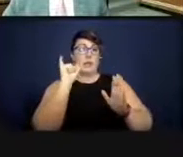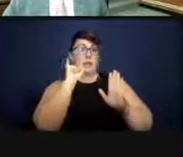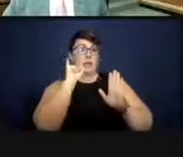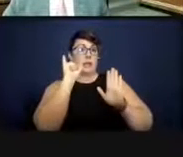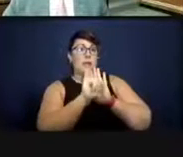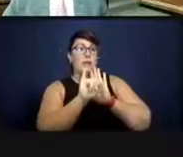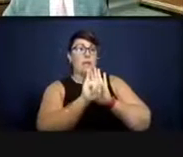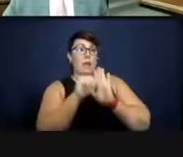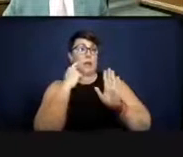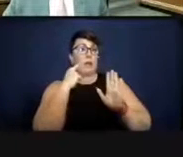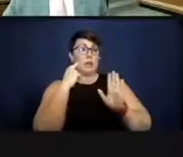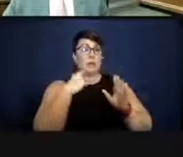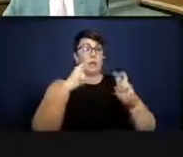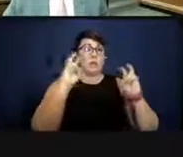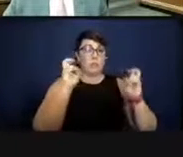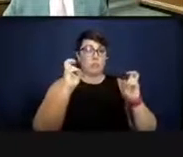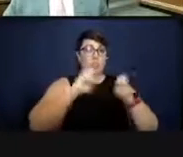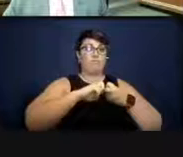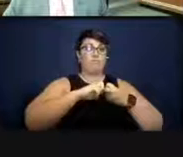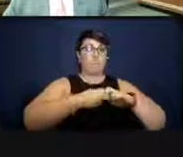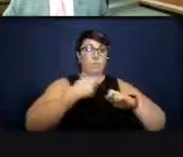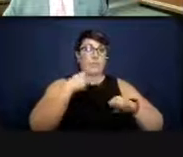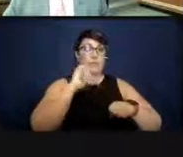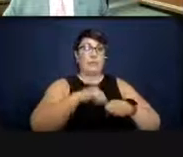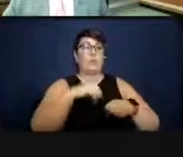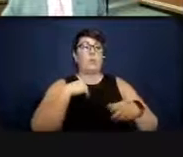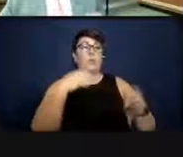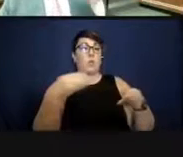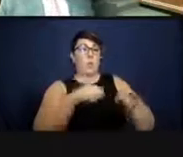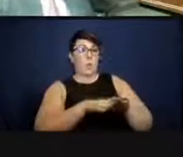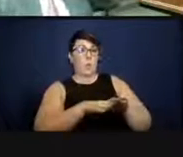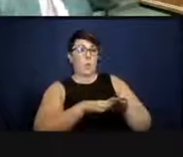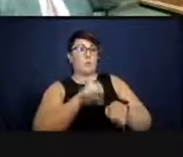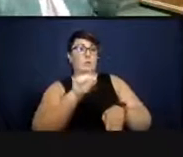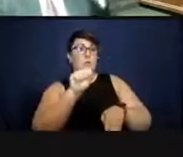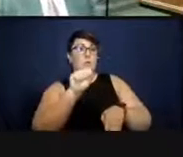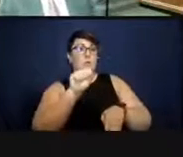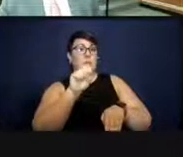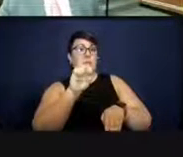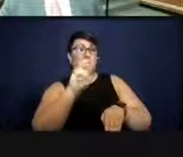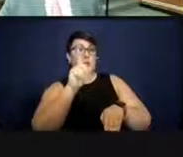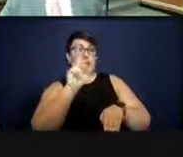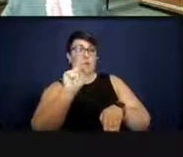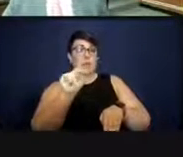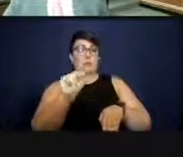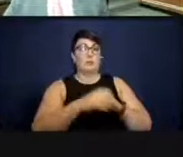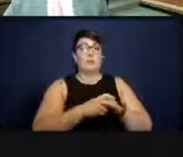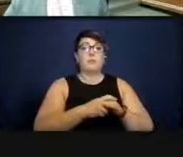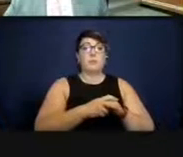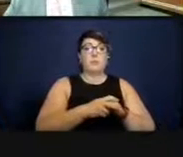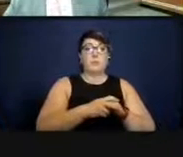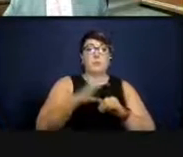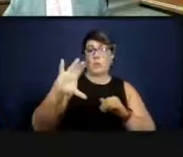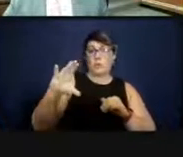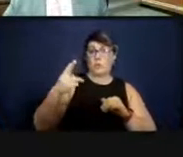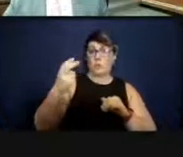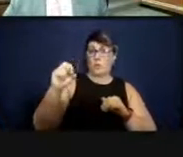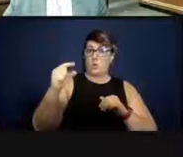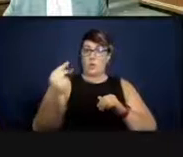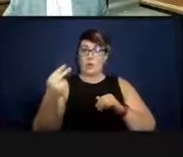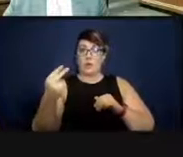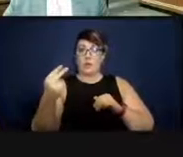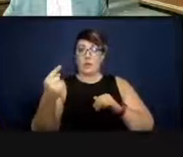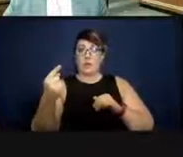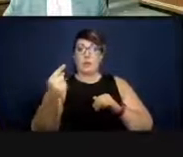على يتفق ووفقاً للأمور التي ناقشناها. هل هناك من طلب لإغلاق هذا